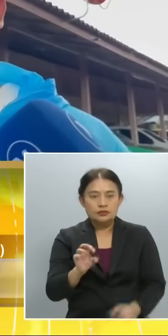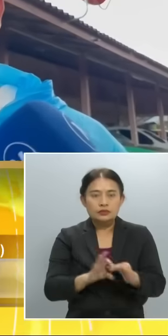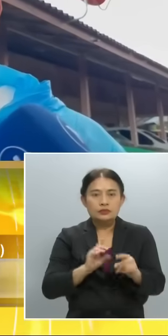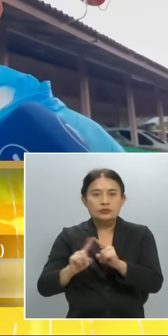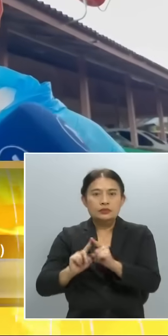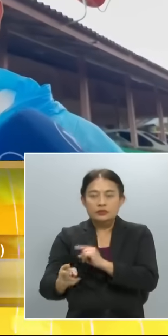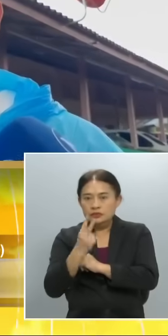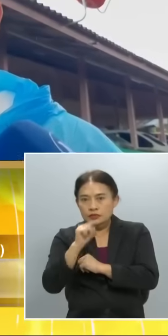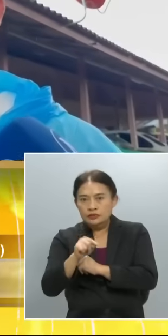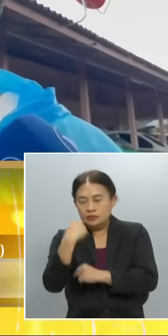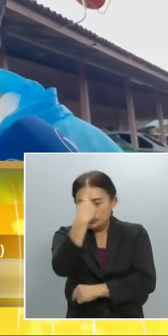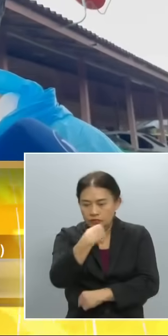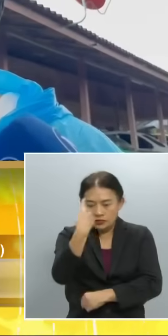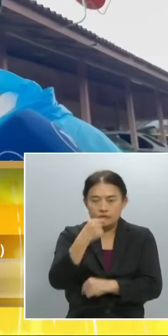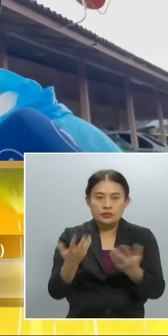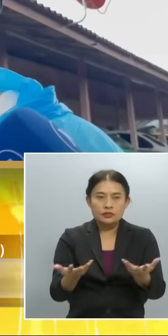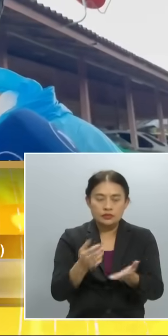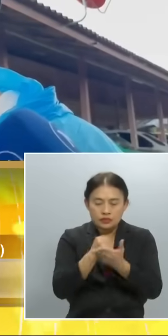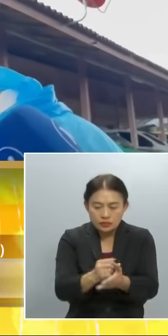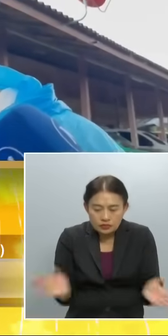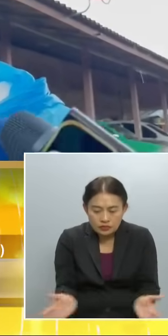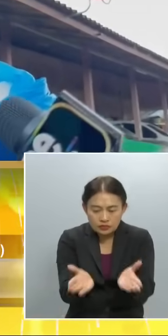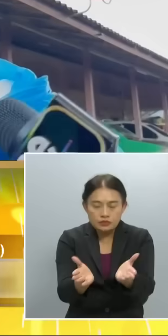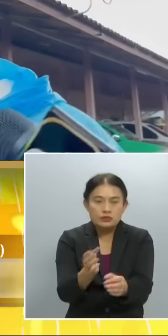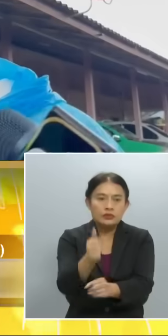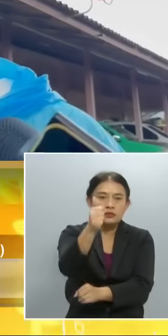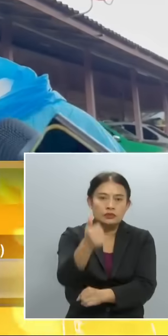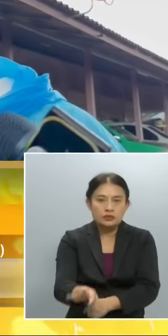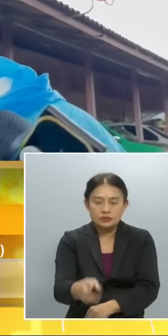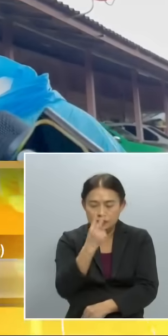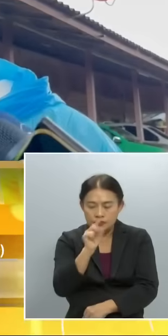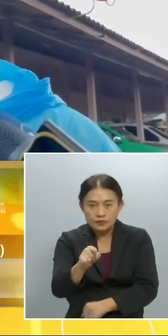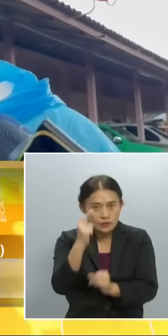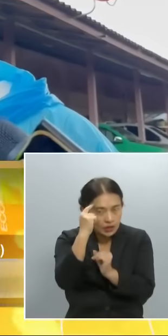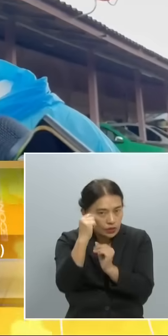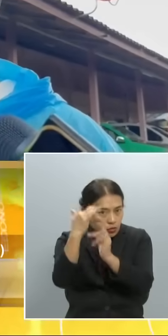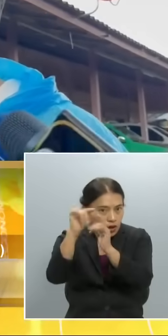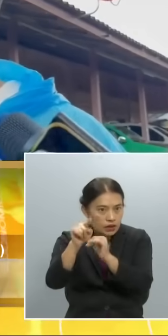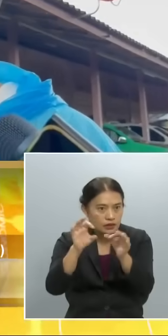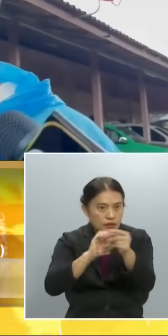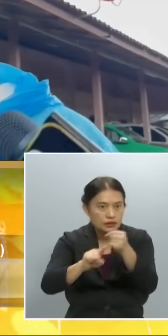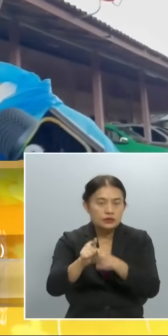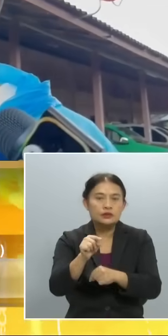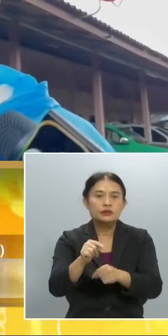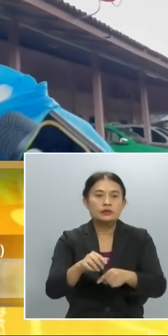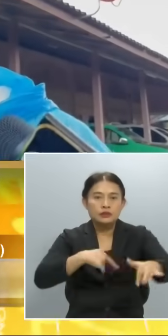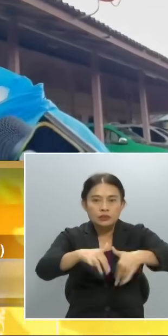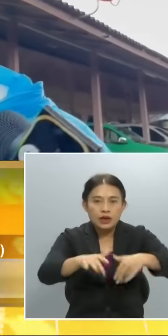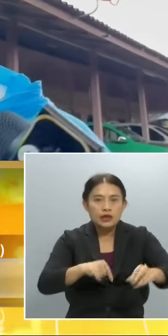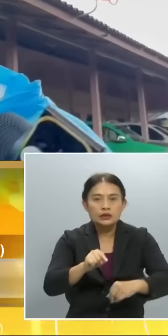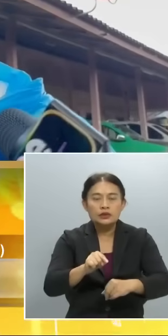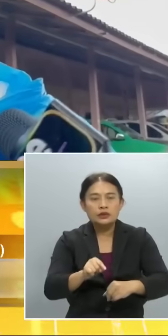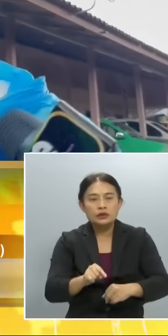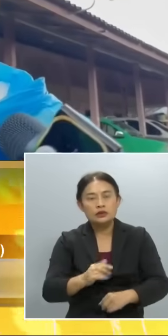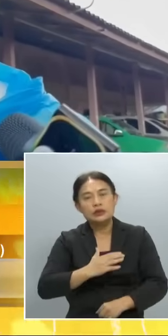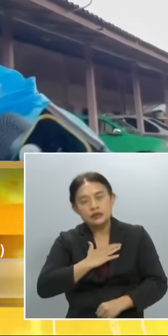ก็ต้องดูว่าเป็นใครแล้วก็จะสามารถผลักดันได้จริงหรือไม่ก็ยังหวังว่าการกู้วิกฤตศรัทธาที่ผมมองเห็นว่า